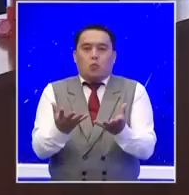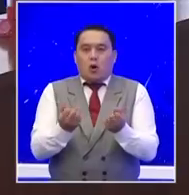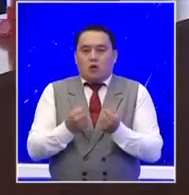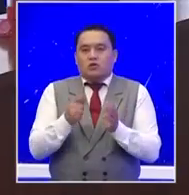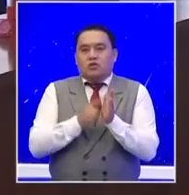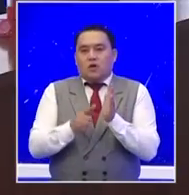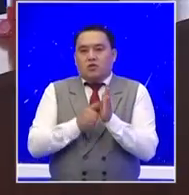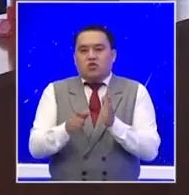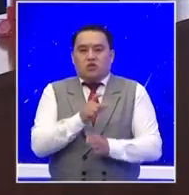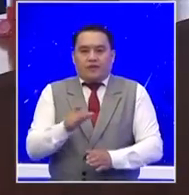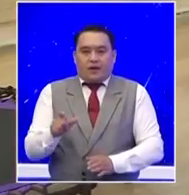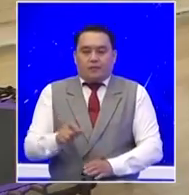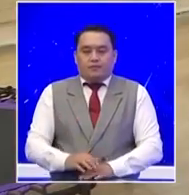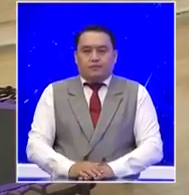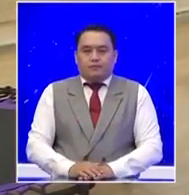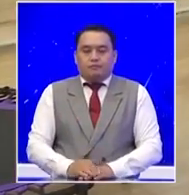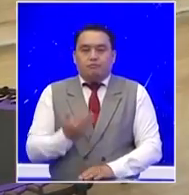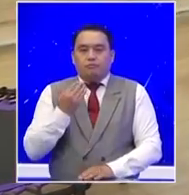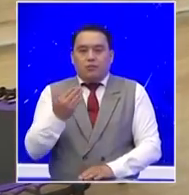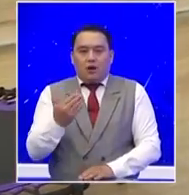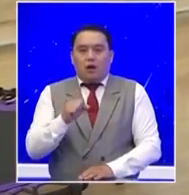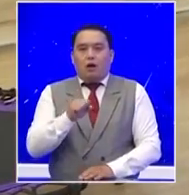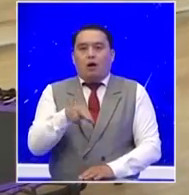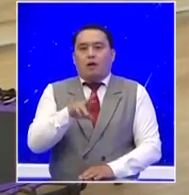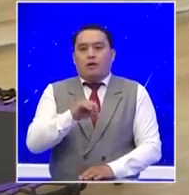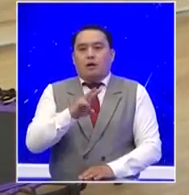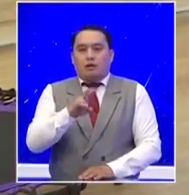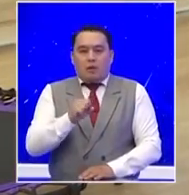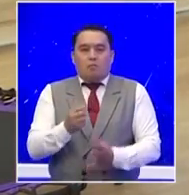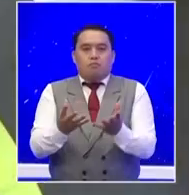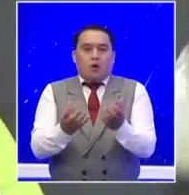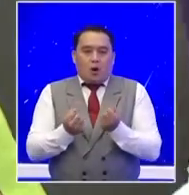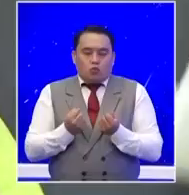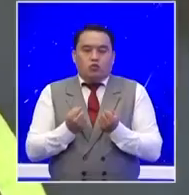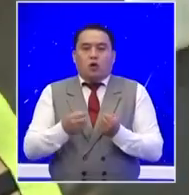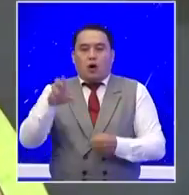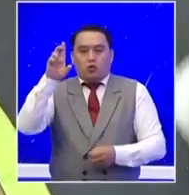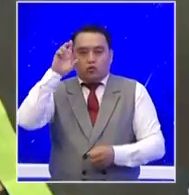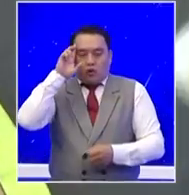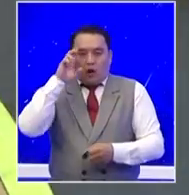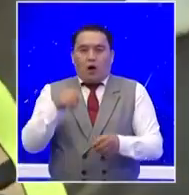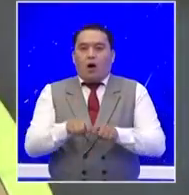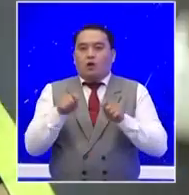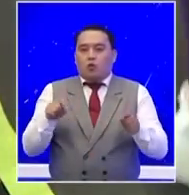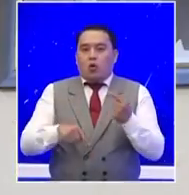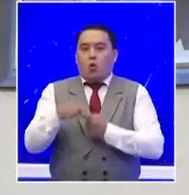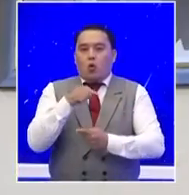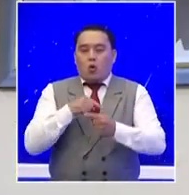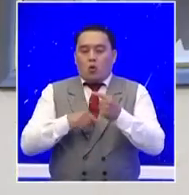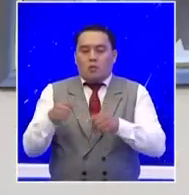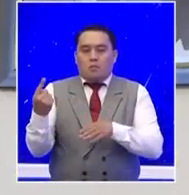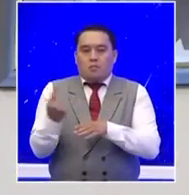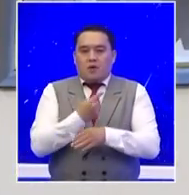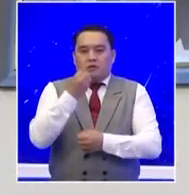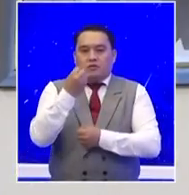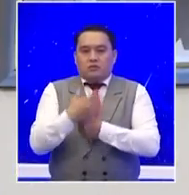более 70 человек. В их числе Аяна Кабдрашева. На полученные средства от государства она открыла в городе Ушарал первый